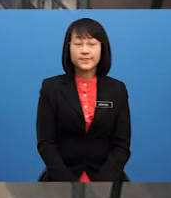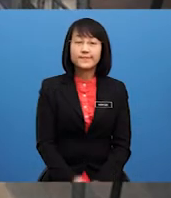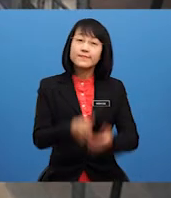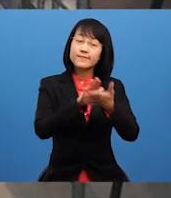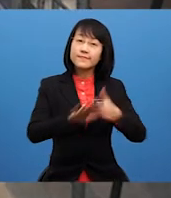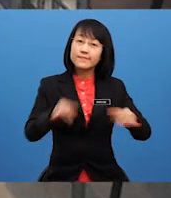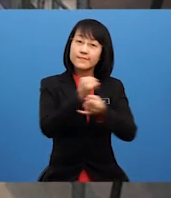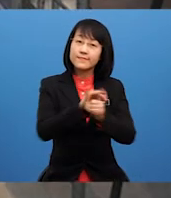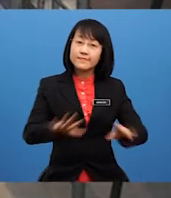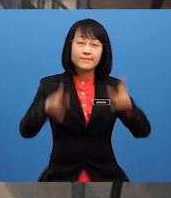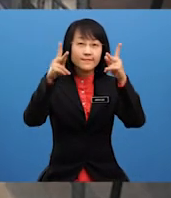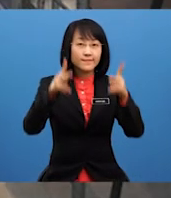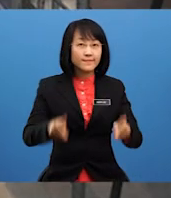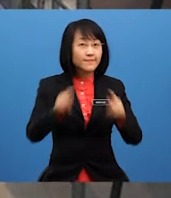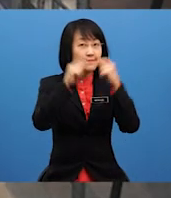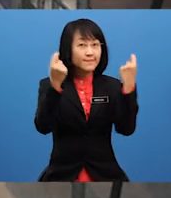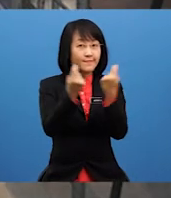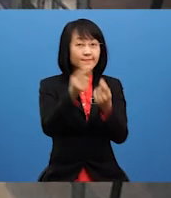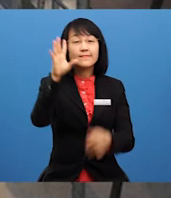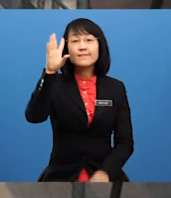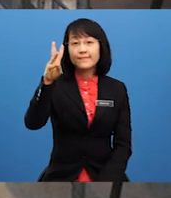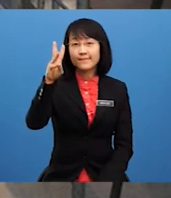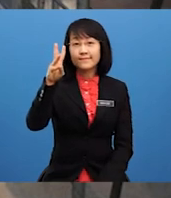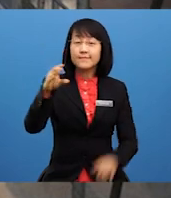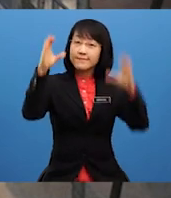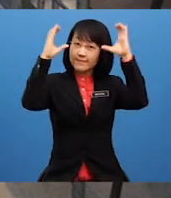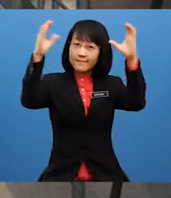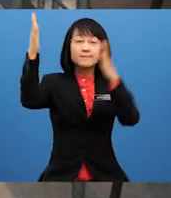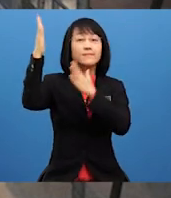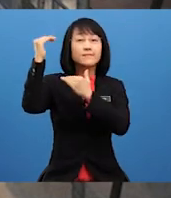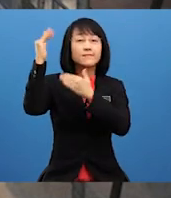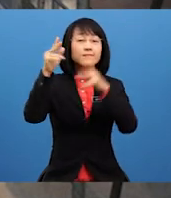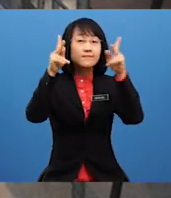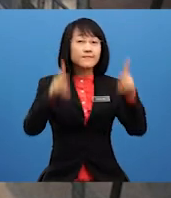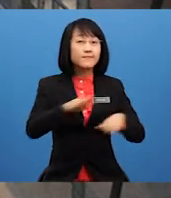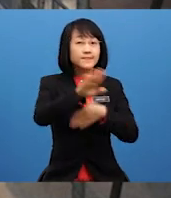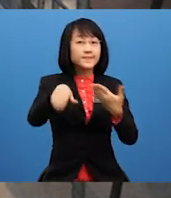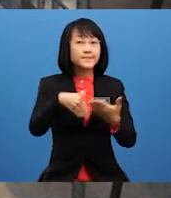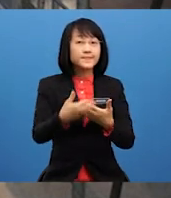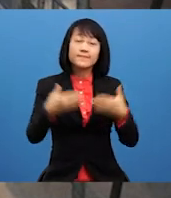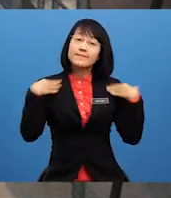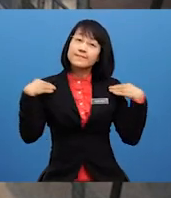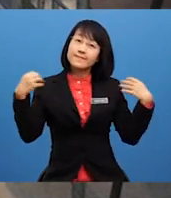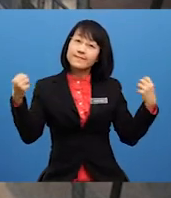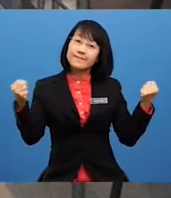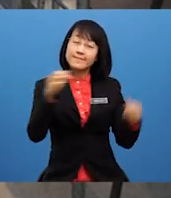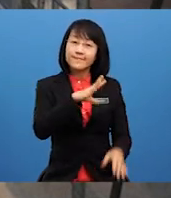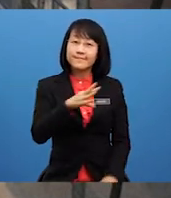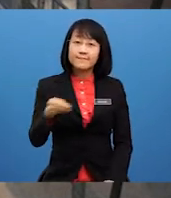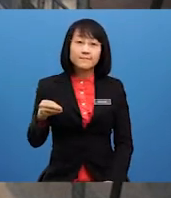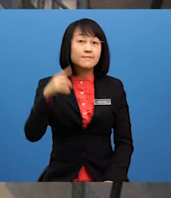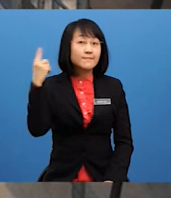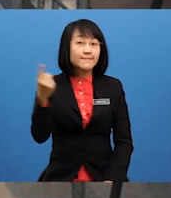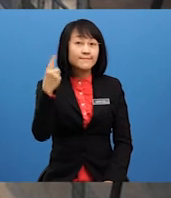Selamat sejahtera pelajar-pelajar tingkatan 6. Cikgu harap pelajar semua sihat dan